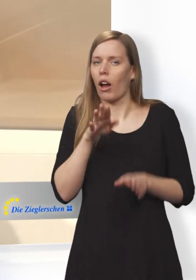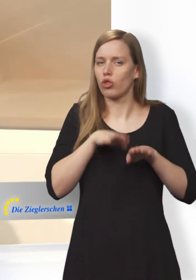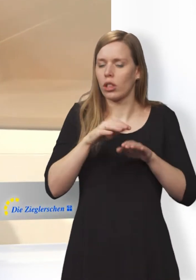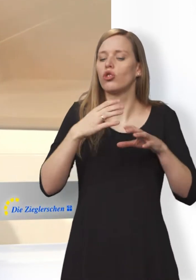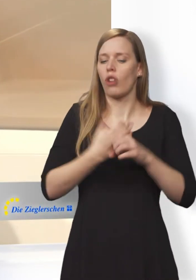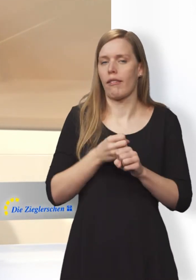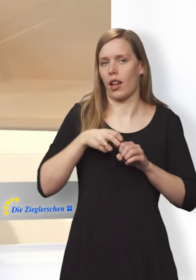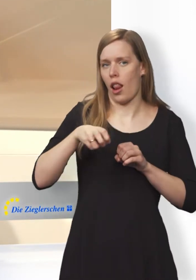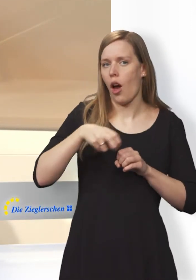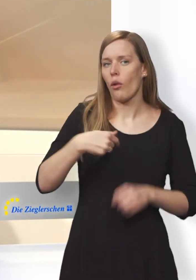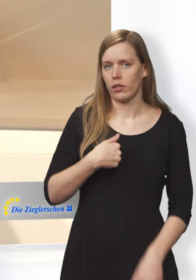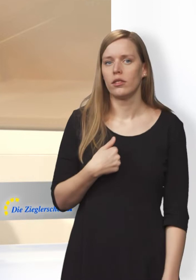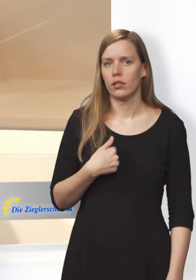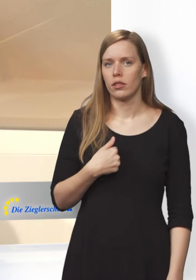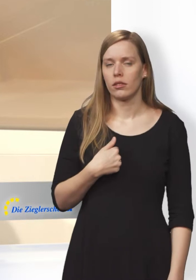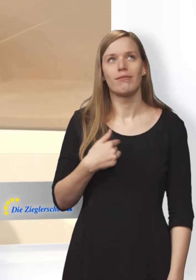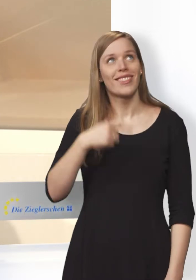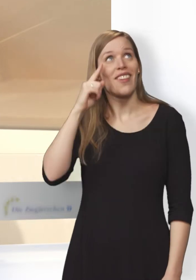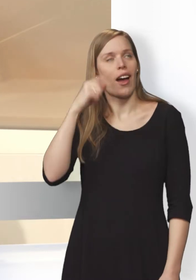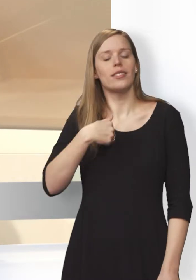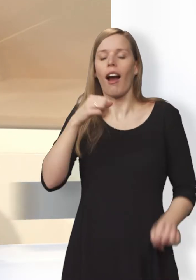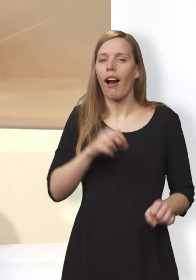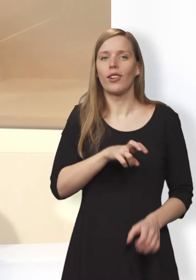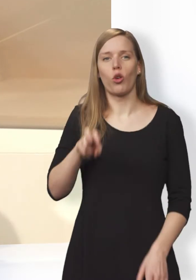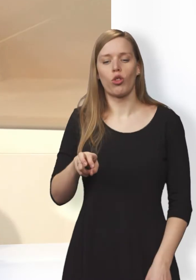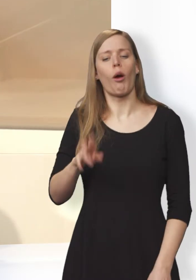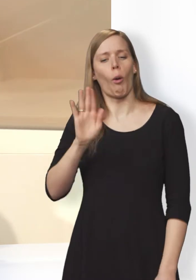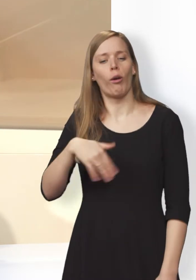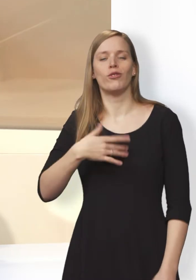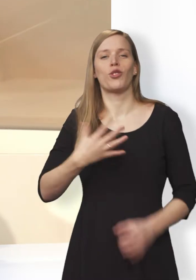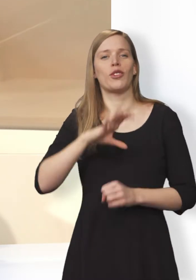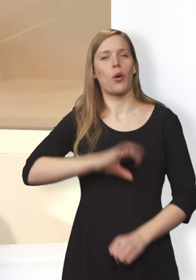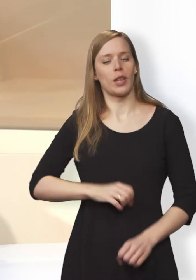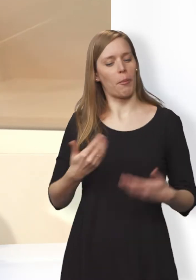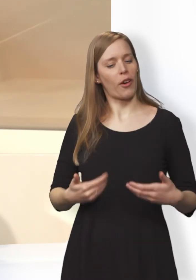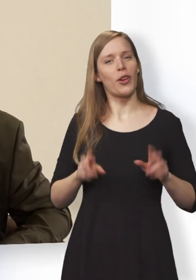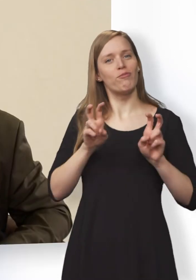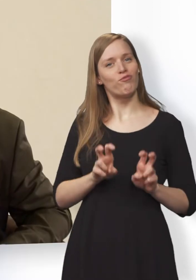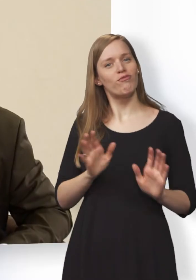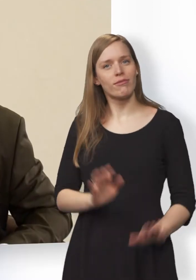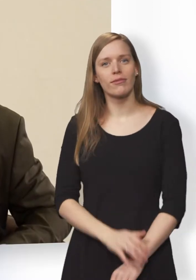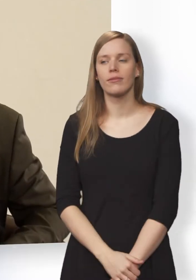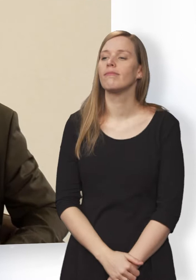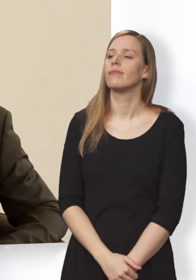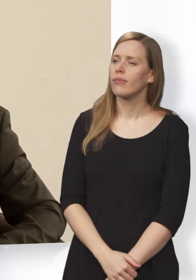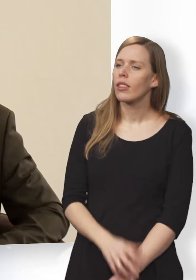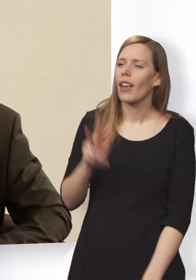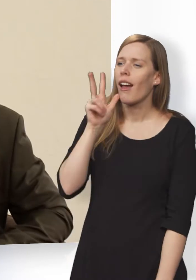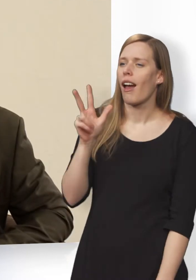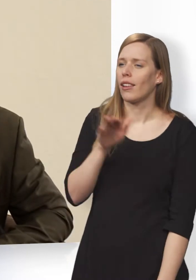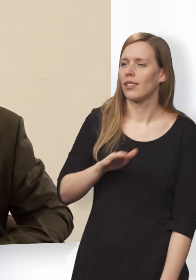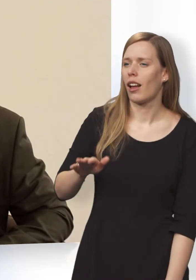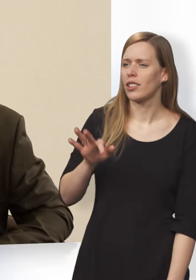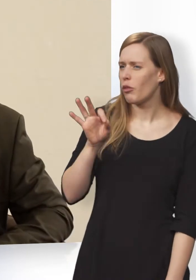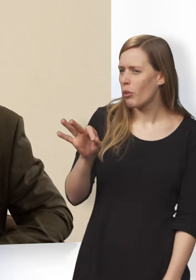und die möglichkeit ich könnte aussteigen dann zieht sich am gang drin dann ist bequemer was ist das